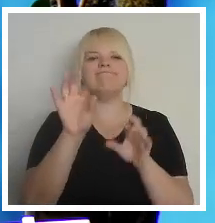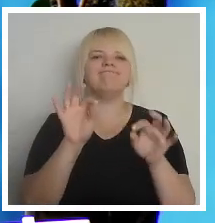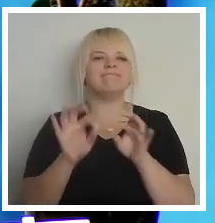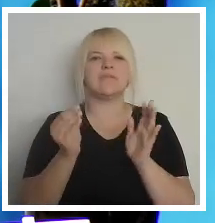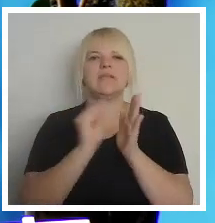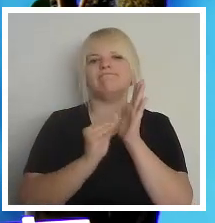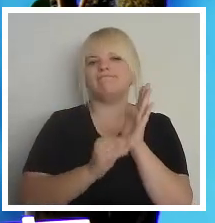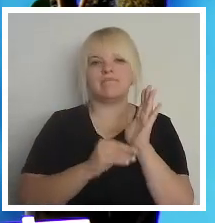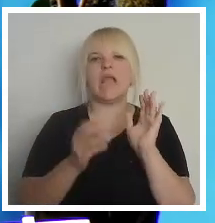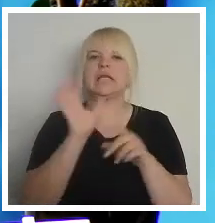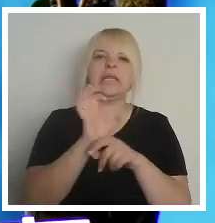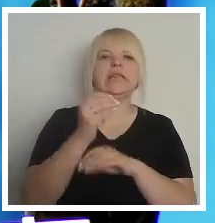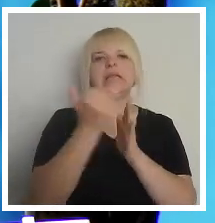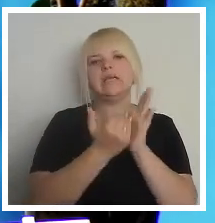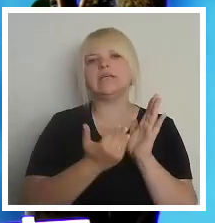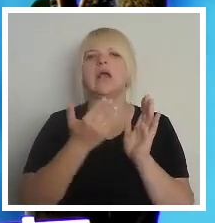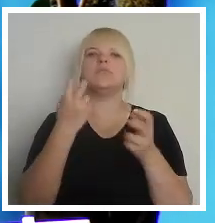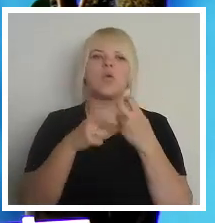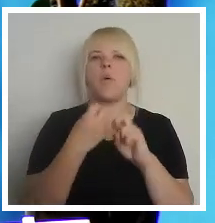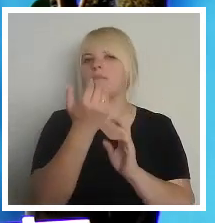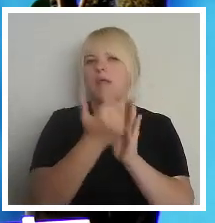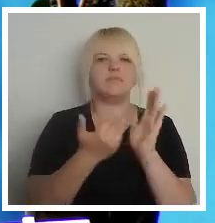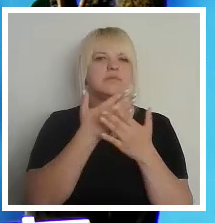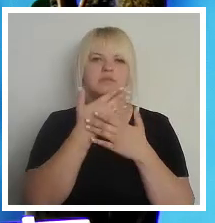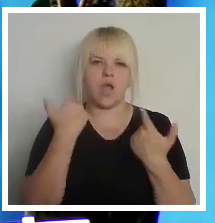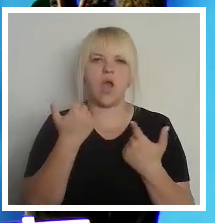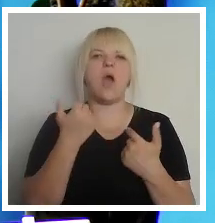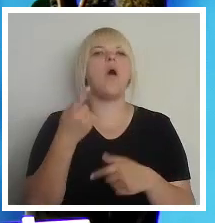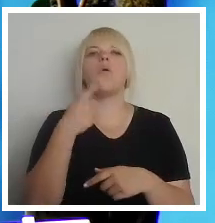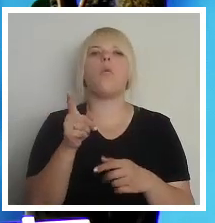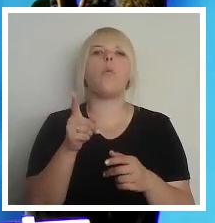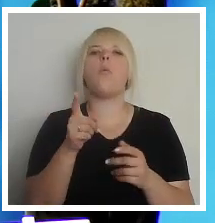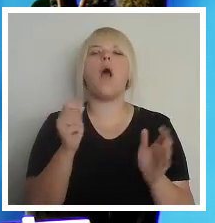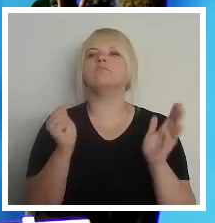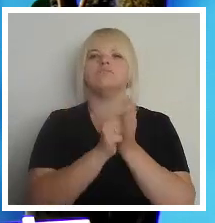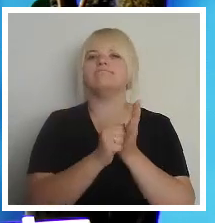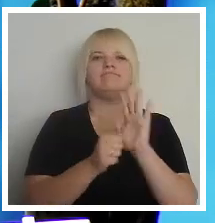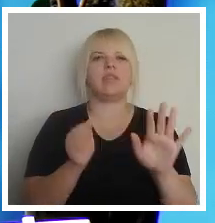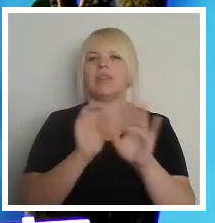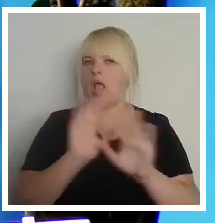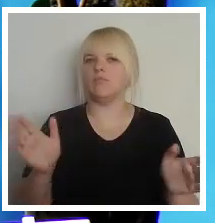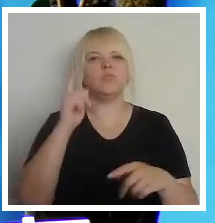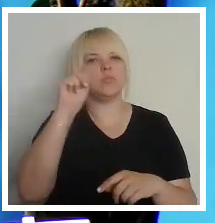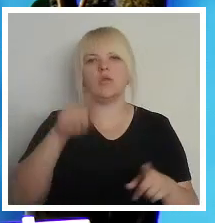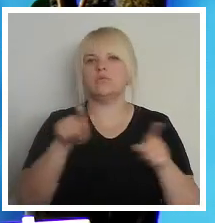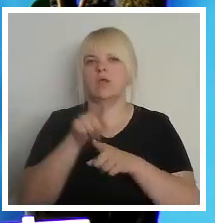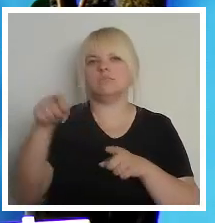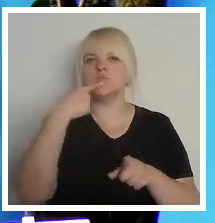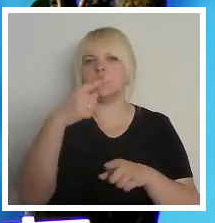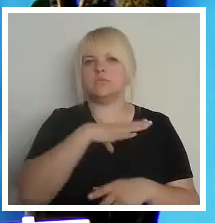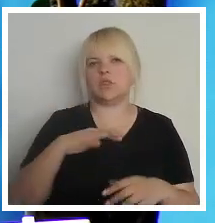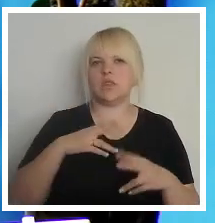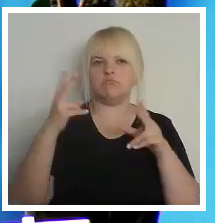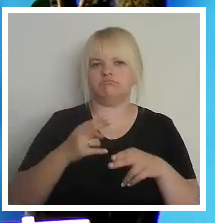analīzes un kritikas un problēmas, ko mēs neliktu. Nu, protams, to jau, ko teica, tas, kas ir